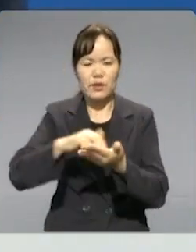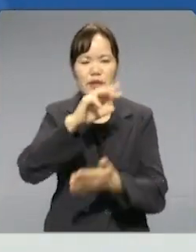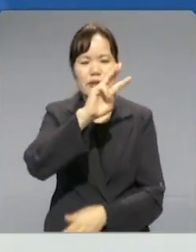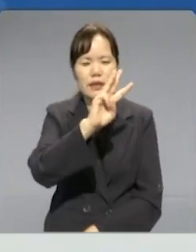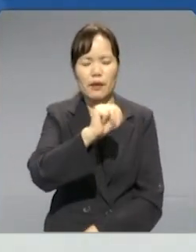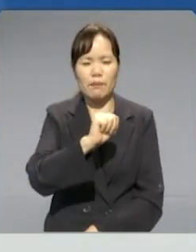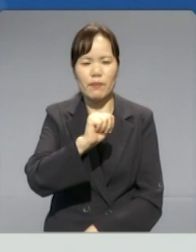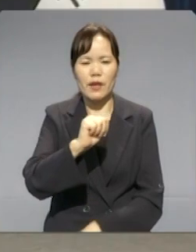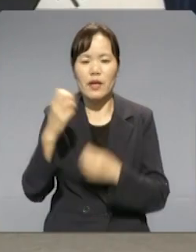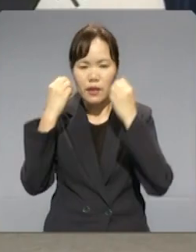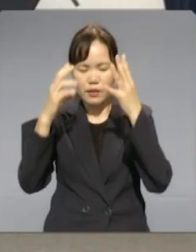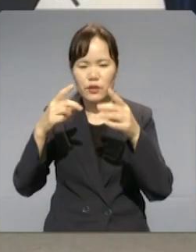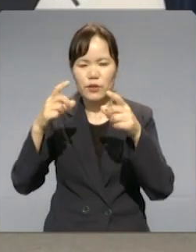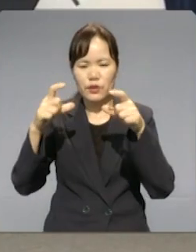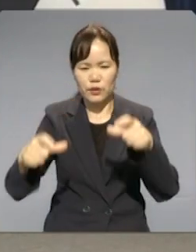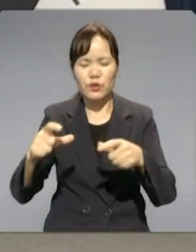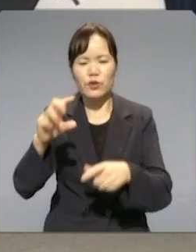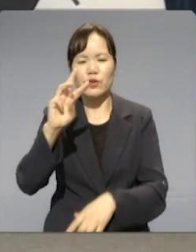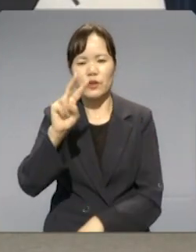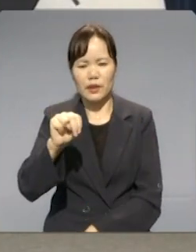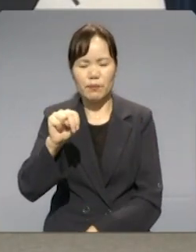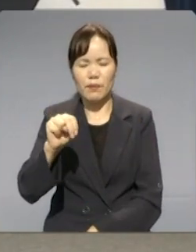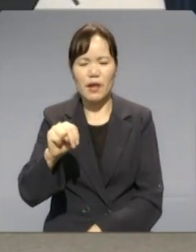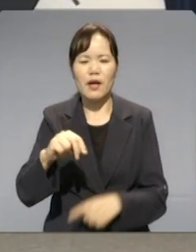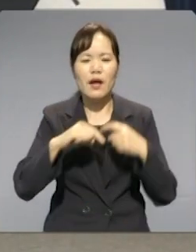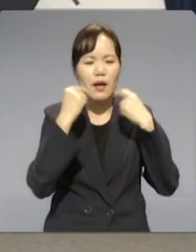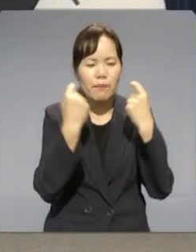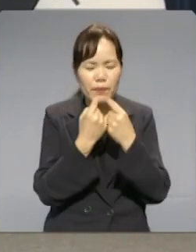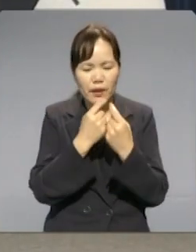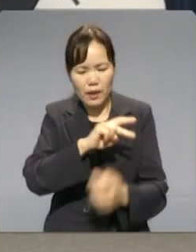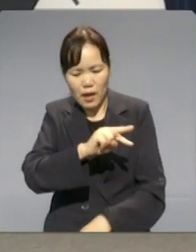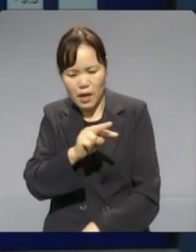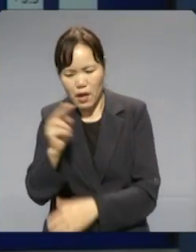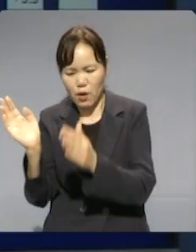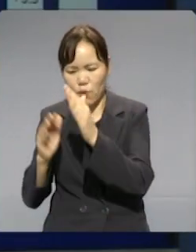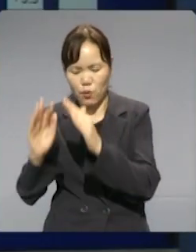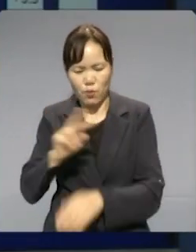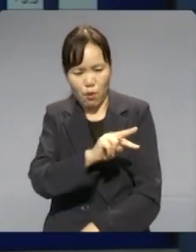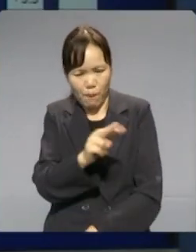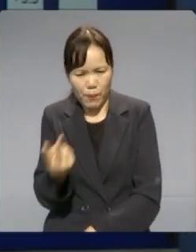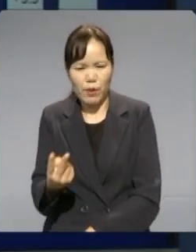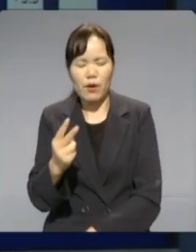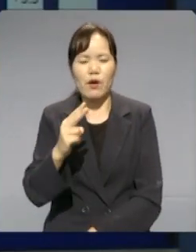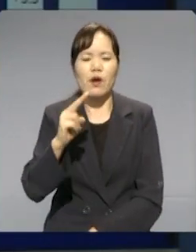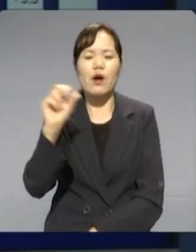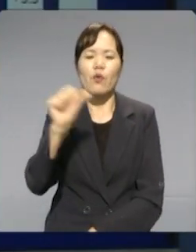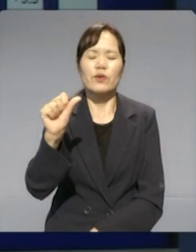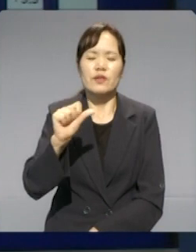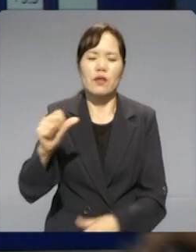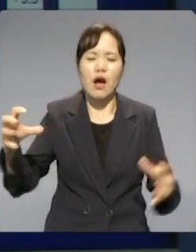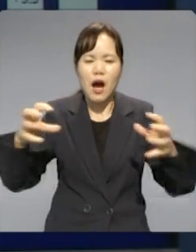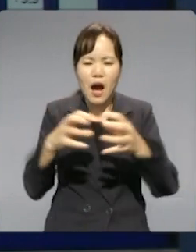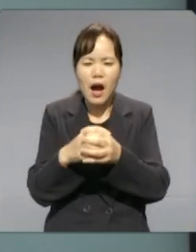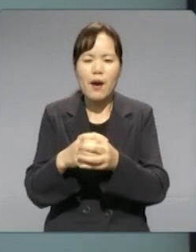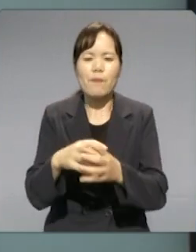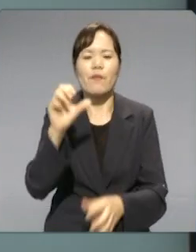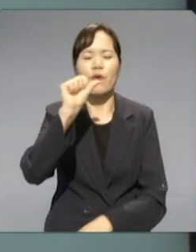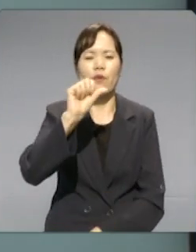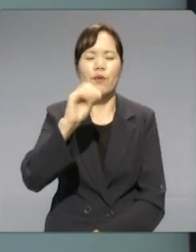신규 택지 2만 가구, 민간 물량 공공 전환 5천 가구 등 5만 5천 가구의 물량을 추가로 확보하기로